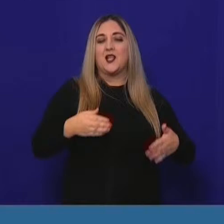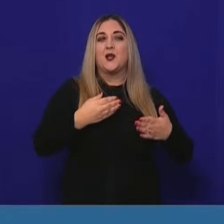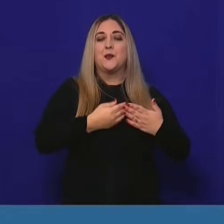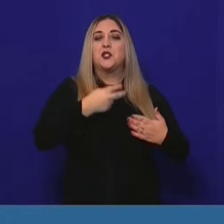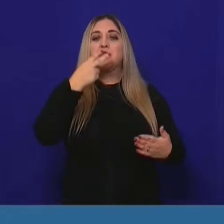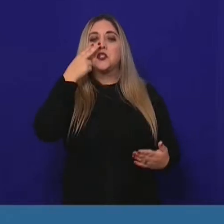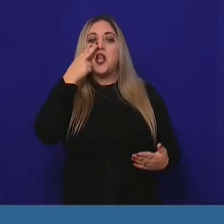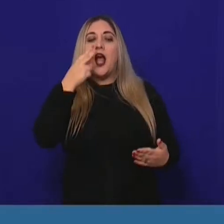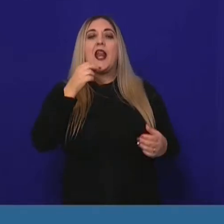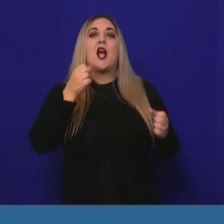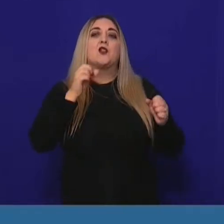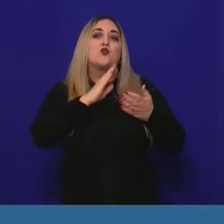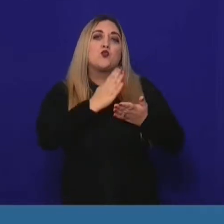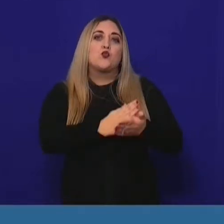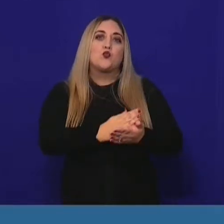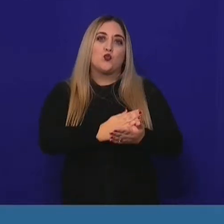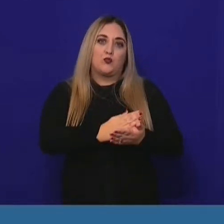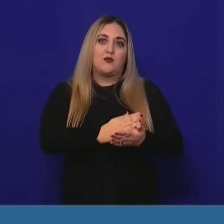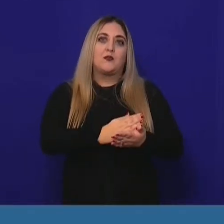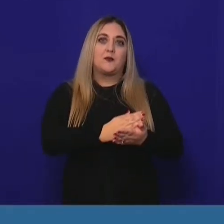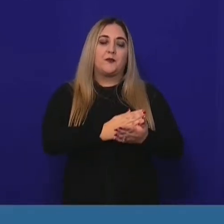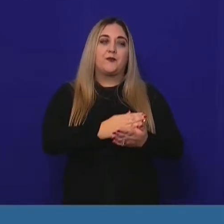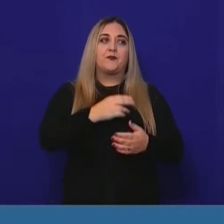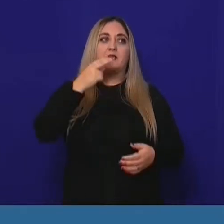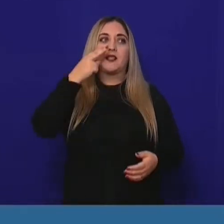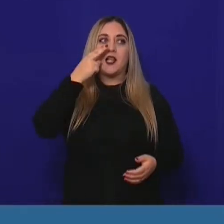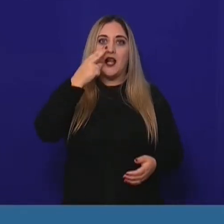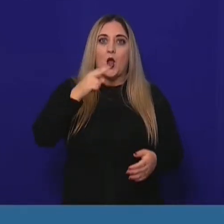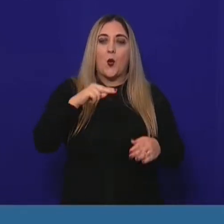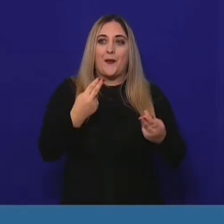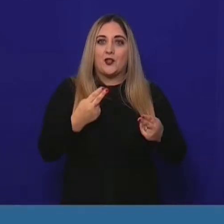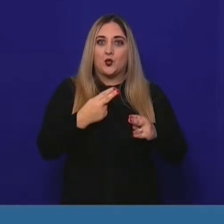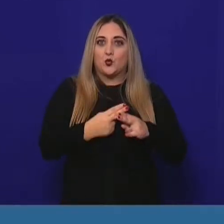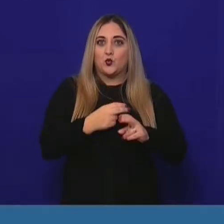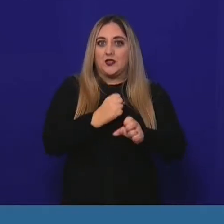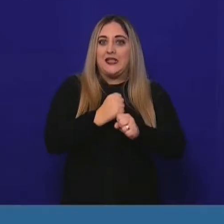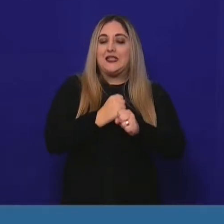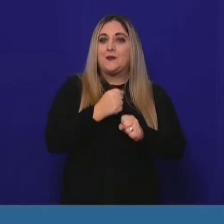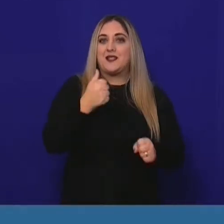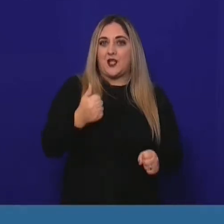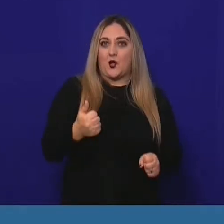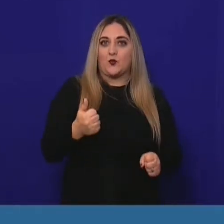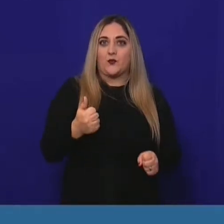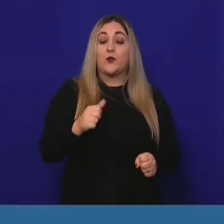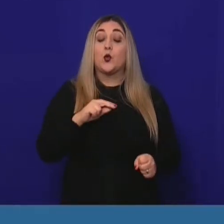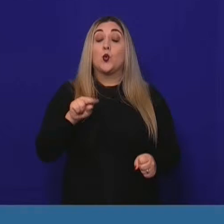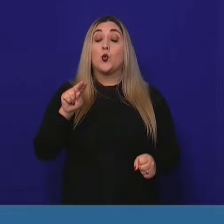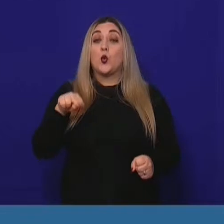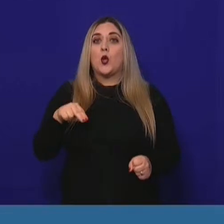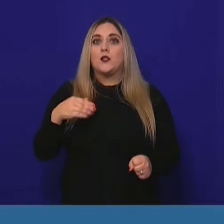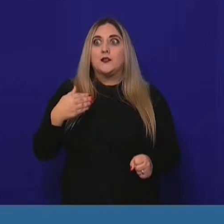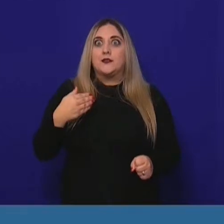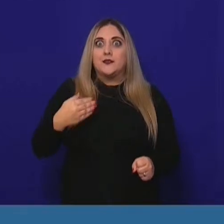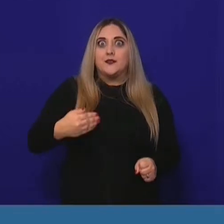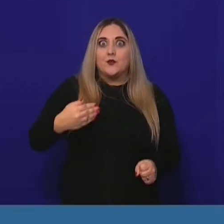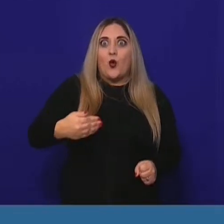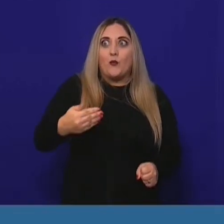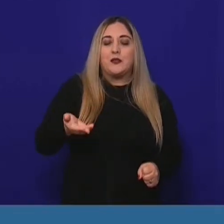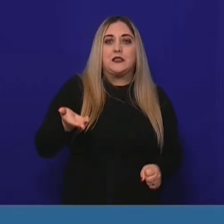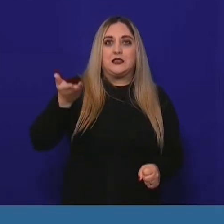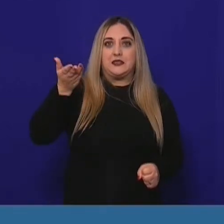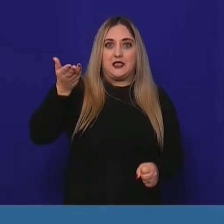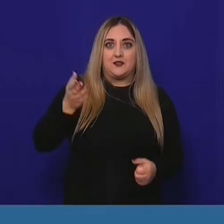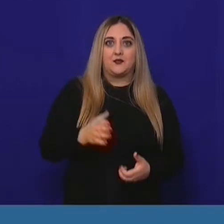bekk aħna nkunu żgur li aħna qegħdin naraw is-sistema kif qiegħda taħdem u anke mbagħad dejjem inti tkompli żżid.